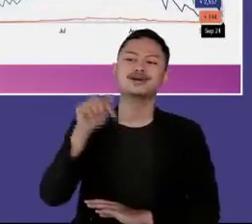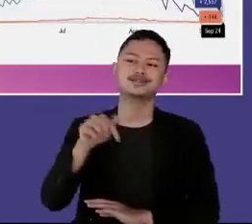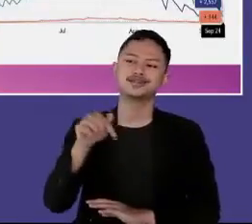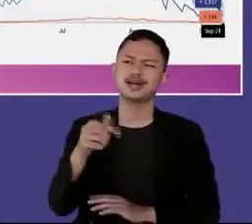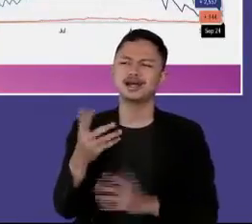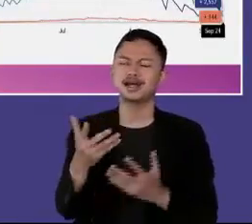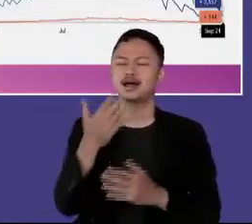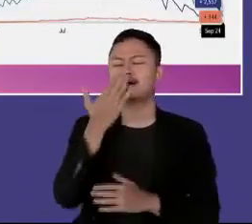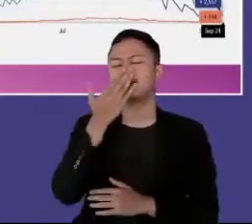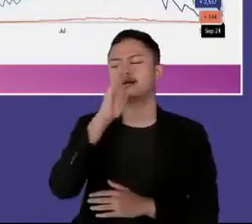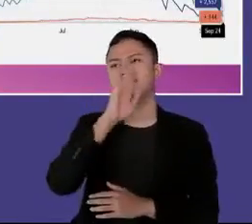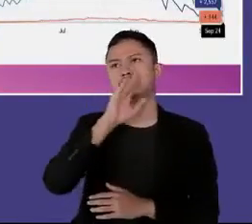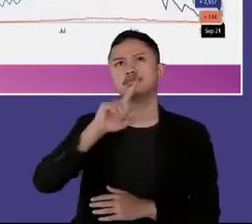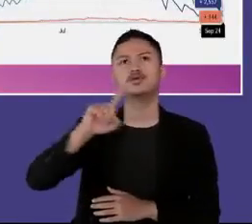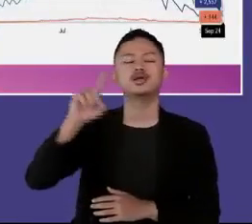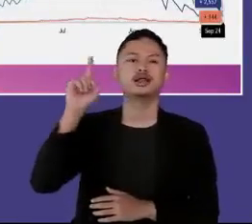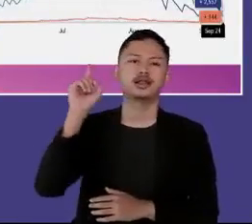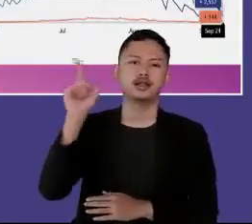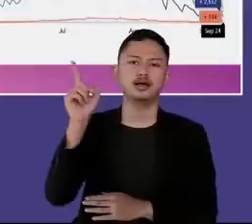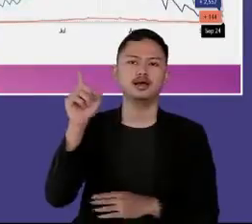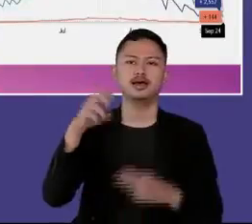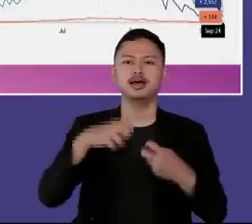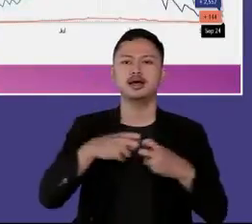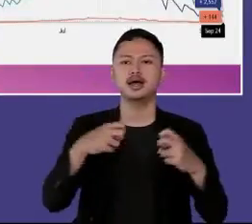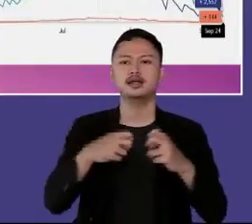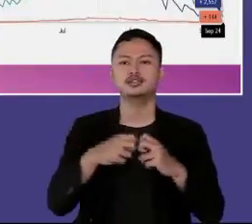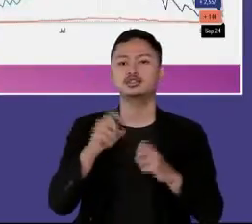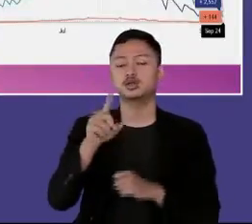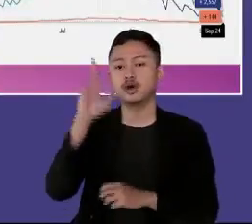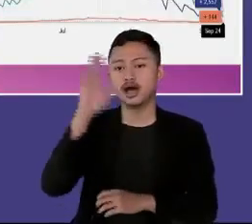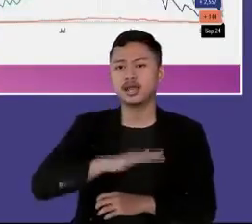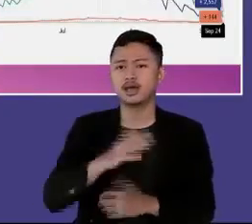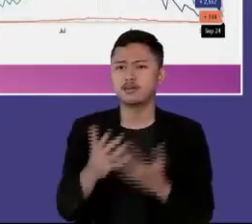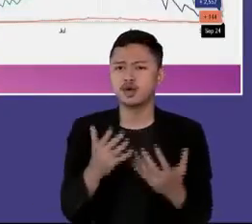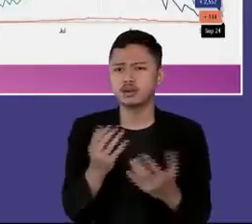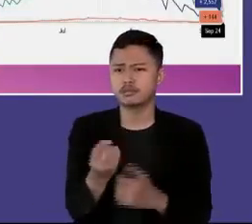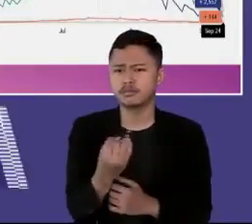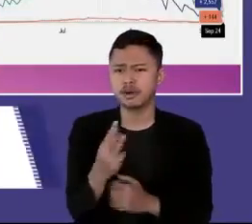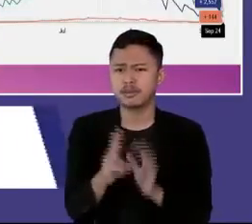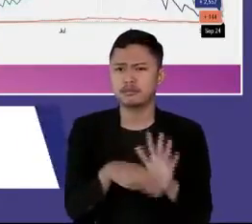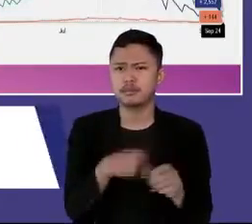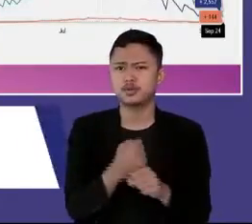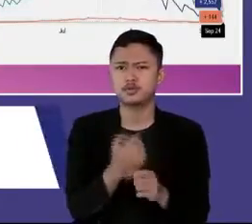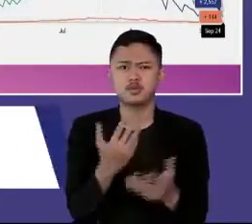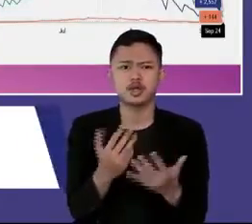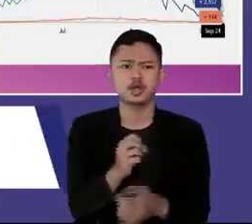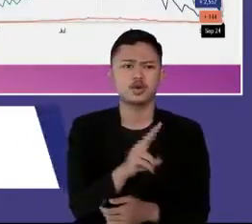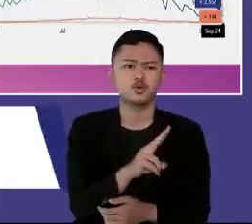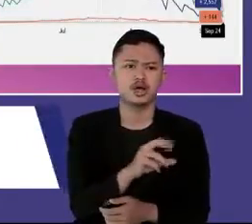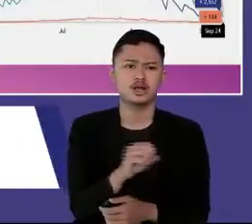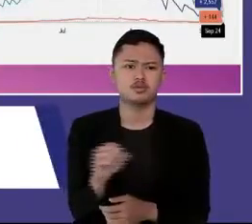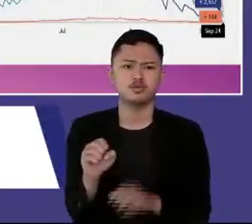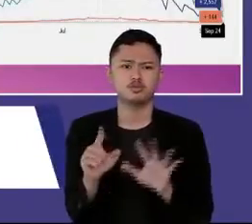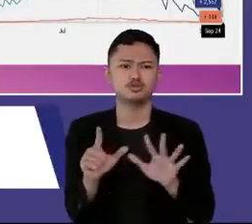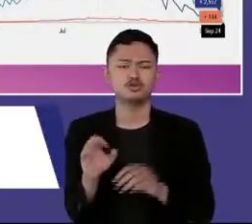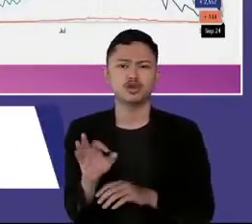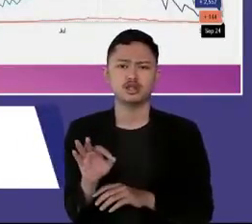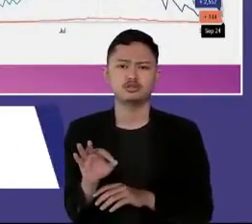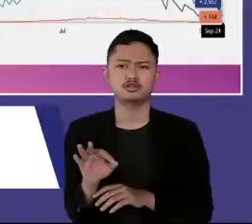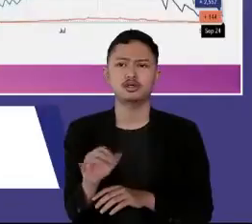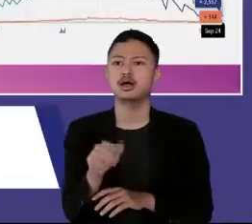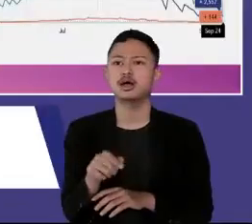sekarang alhamdulillah itu kasus harian tut perminggunya varian paling-paling 2700 antara hari